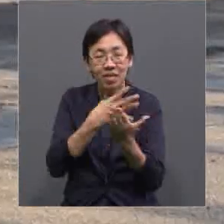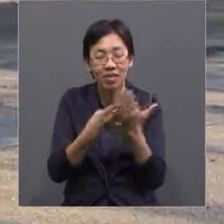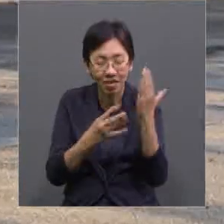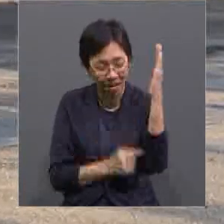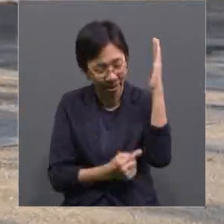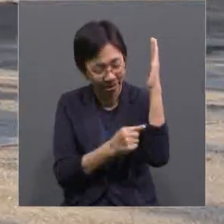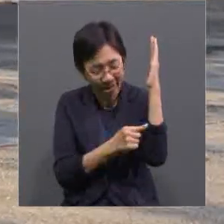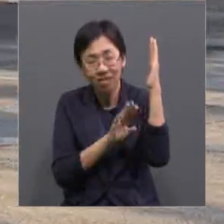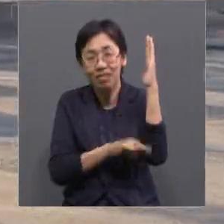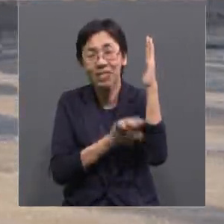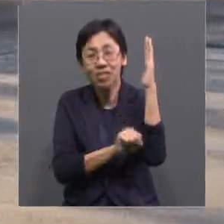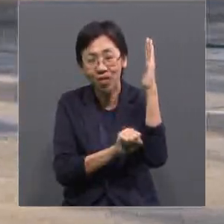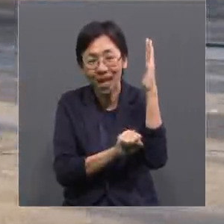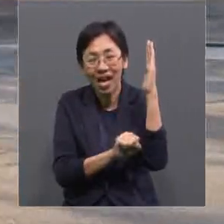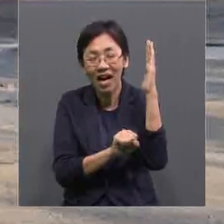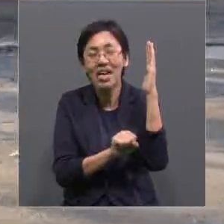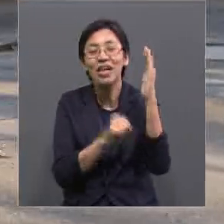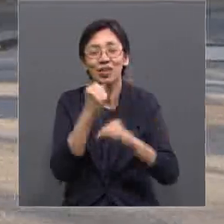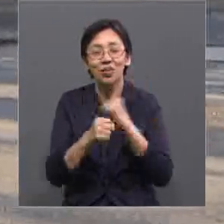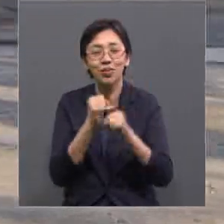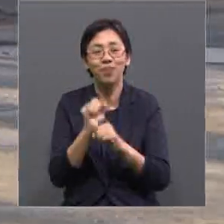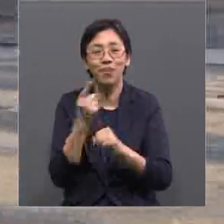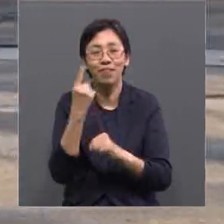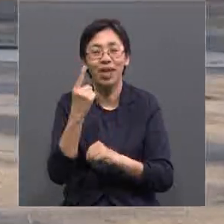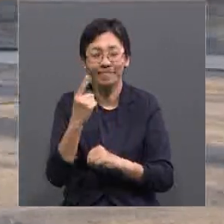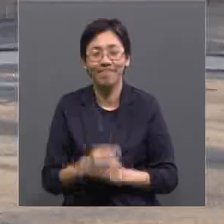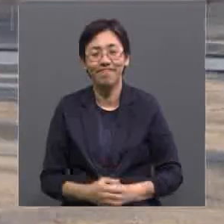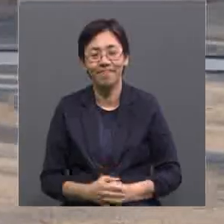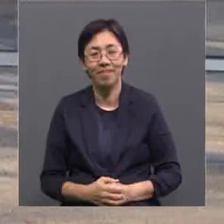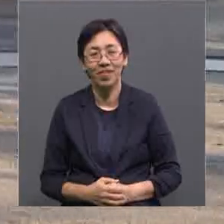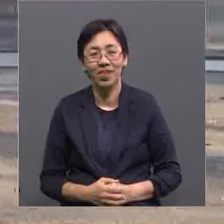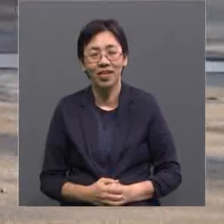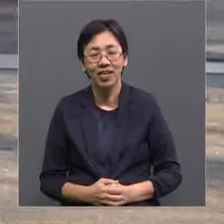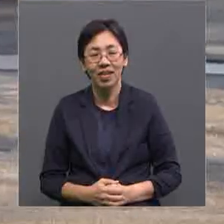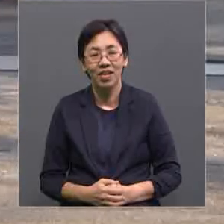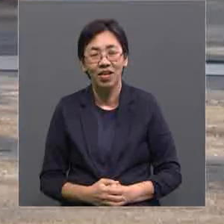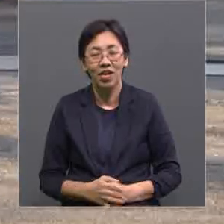างเข้ามายังจังหวัดสงขลาในช่วงส่งท้ายปีเก่าต้อนรับปีใหม่ค่ะก็เลยทำให้การส